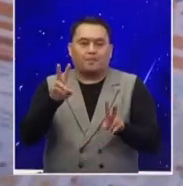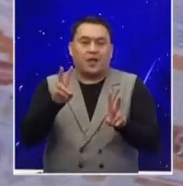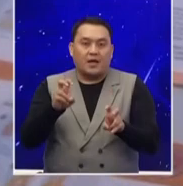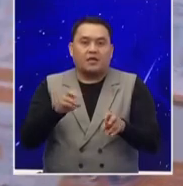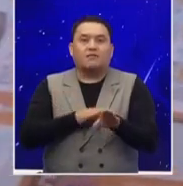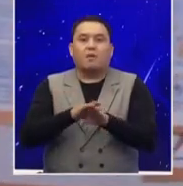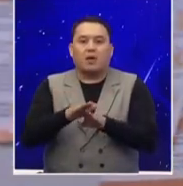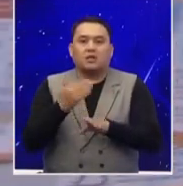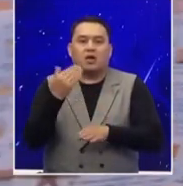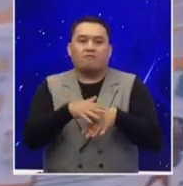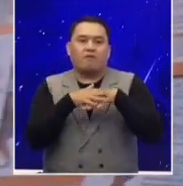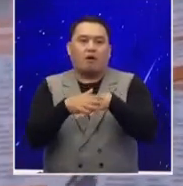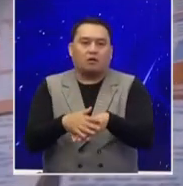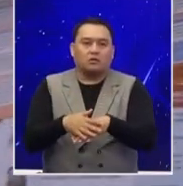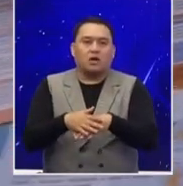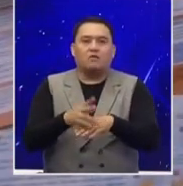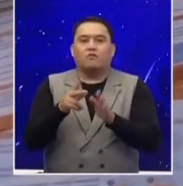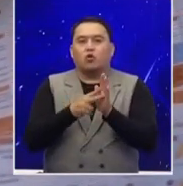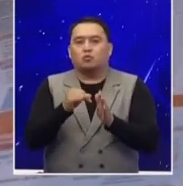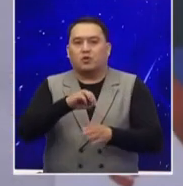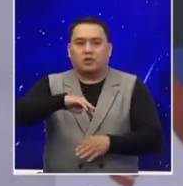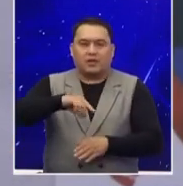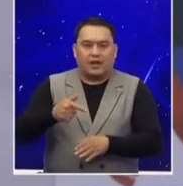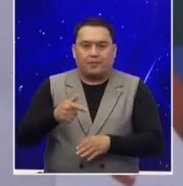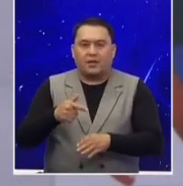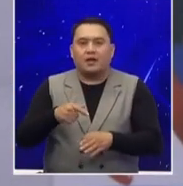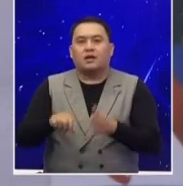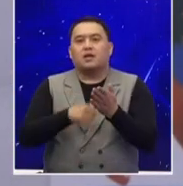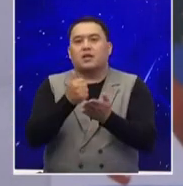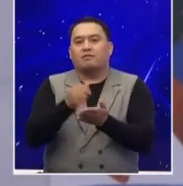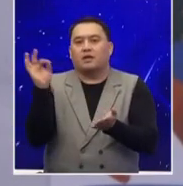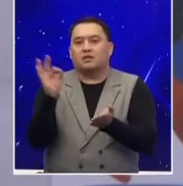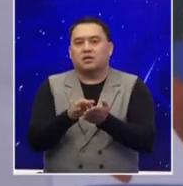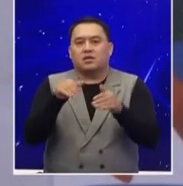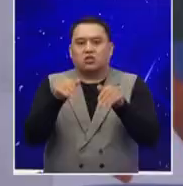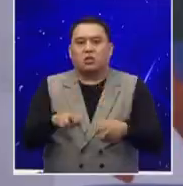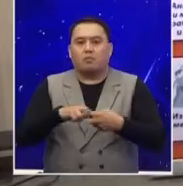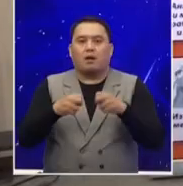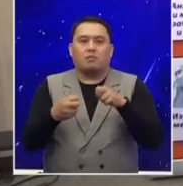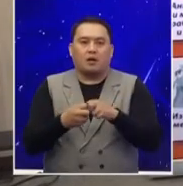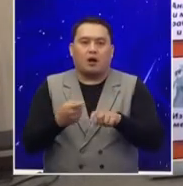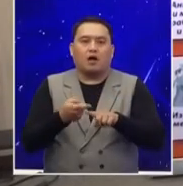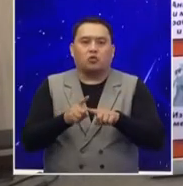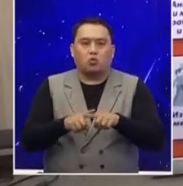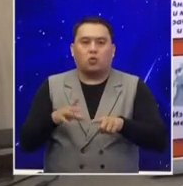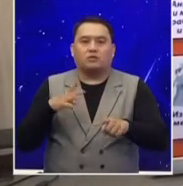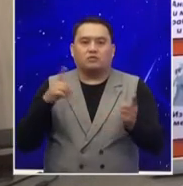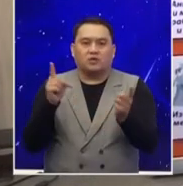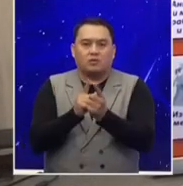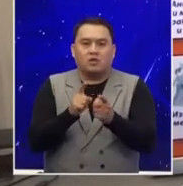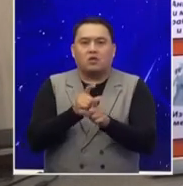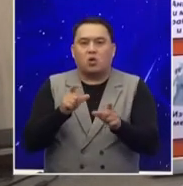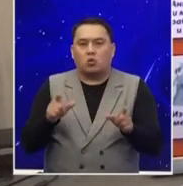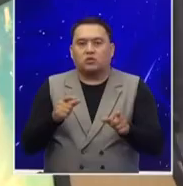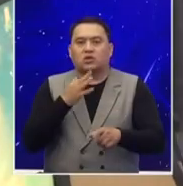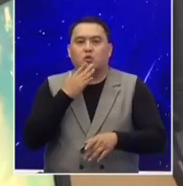его реализацию выделили порядка 8 миллионов тенге. Главная цель – решение проблем, с которыми сталкиваются граждане